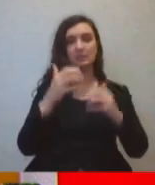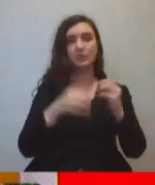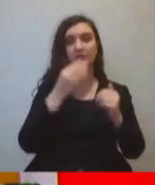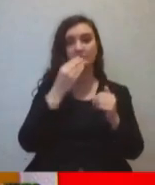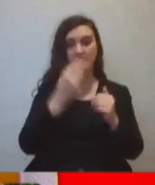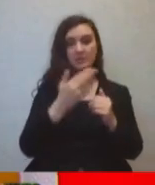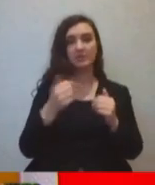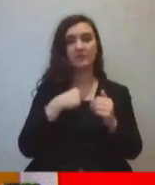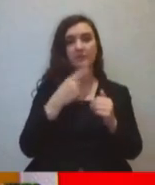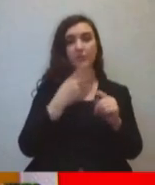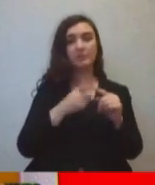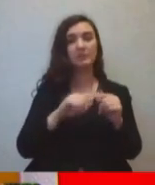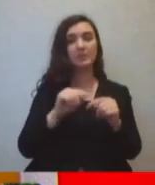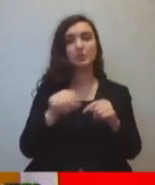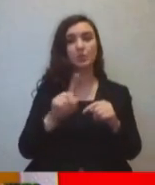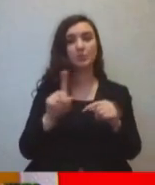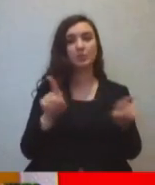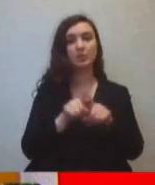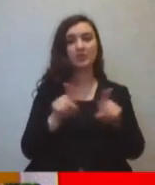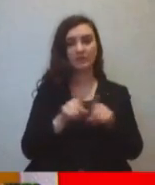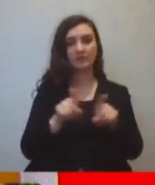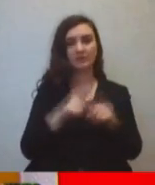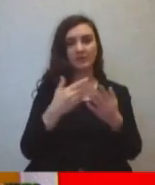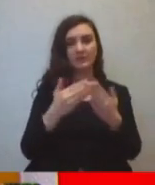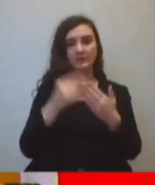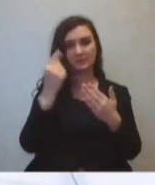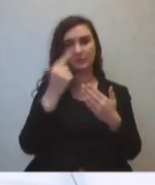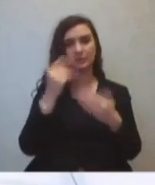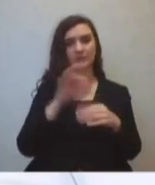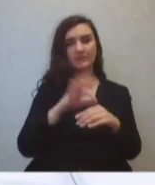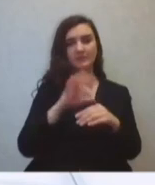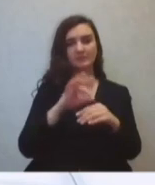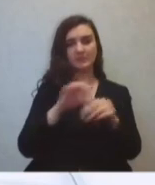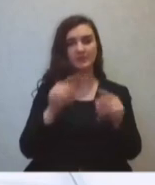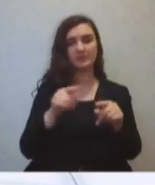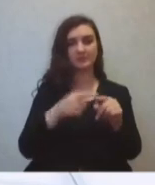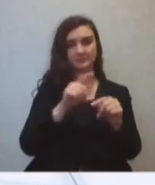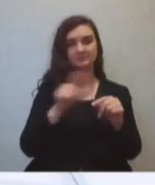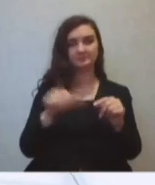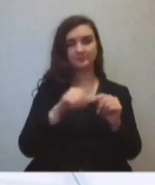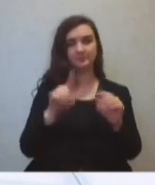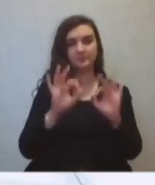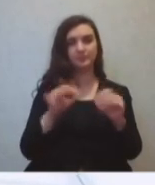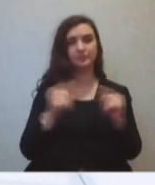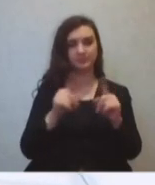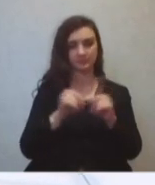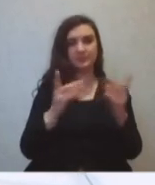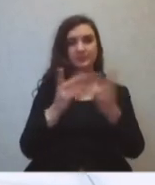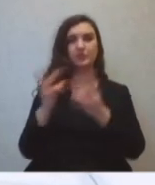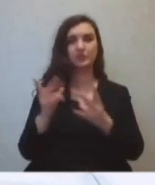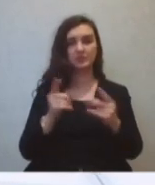ჩვენ მხედველობაში გვაქვს ის ფაქტი, რომ მიუხედავად მაგალითად ფსიქიკური დაავადების დიაგნოზისა, ამ ადამიანებს ზუსტად ისევე